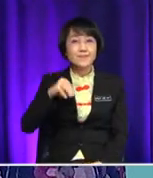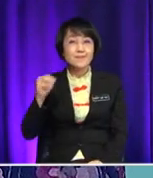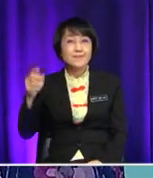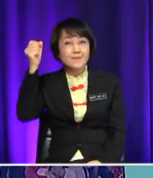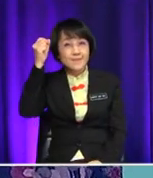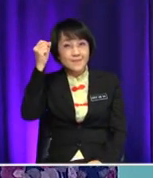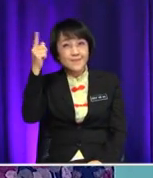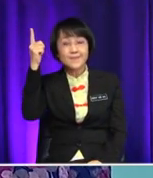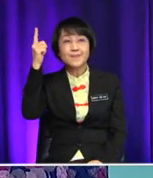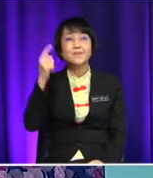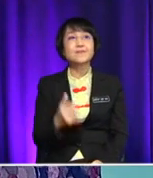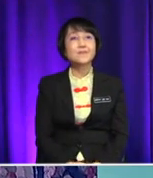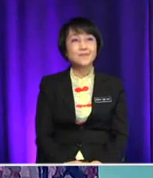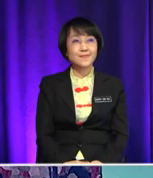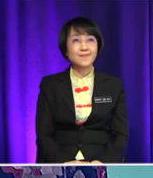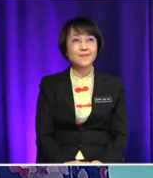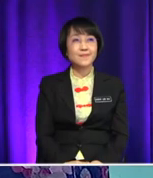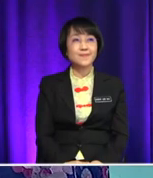sebenarnya Mira ya baik